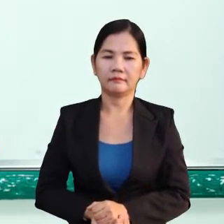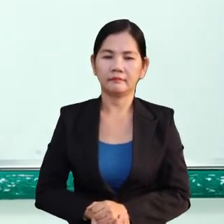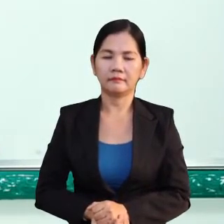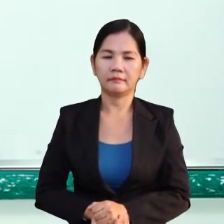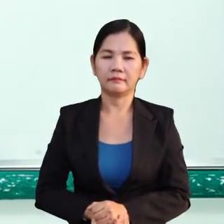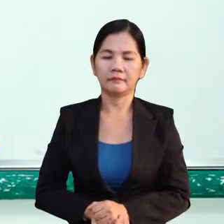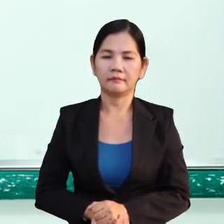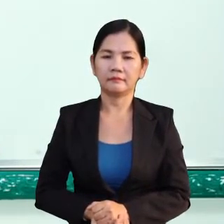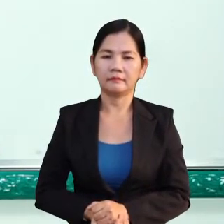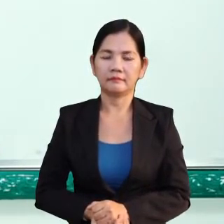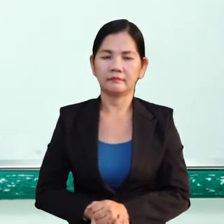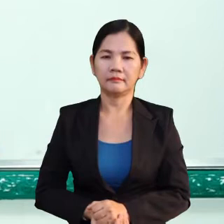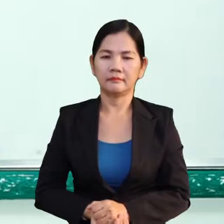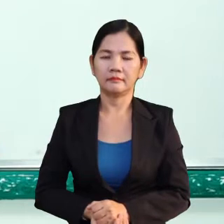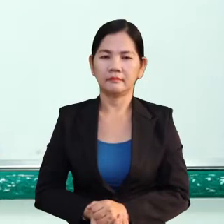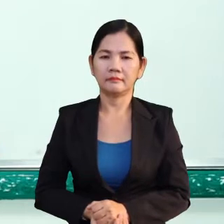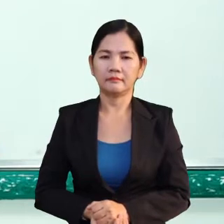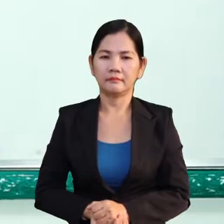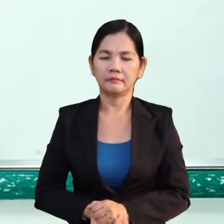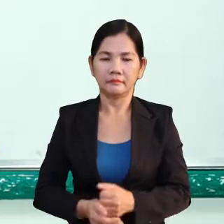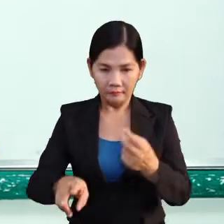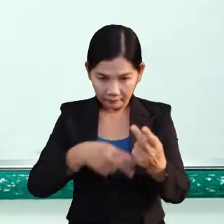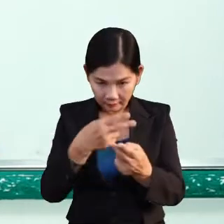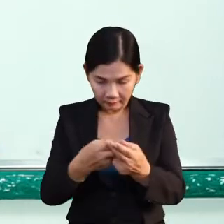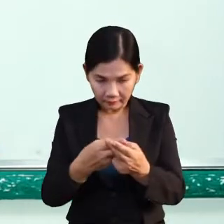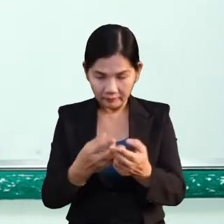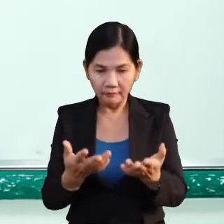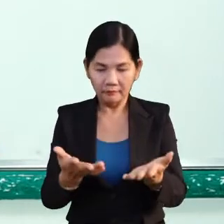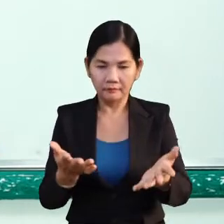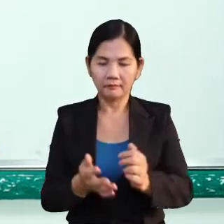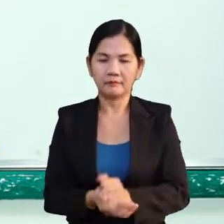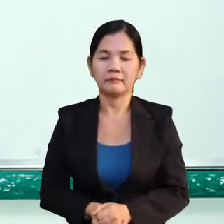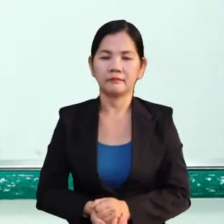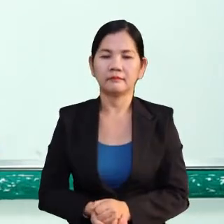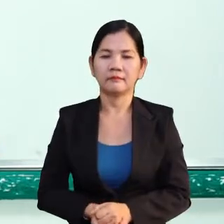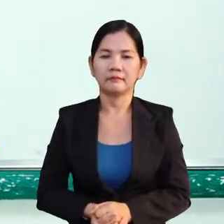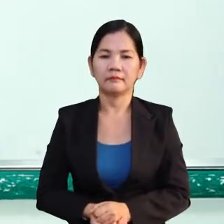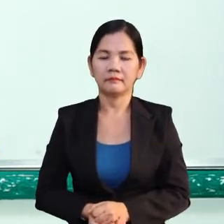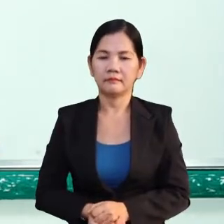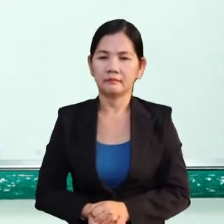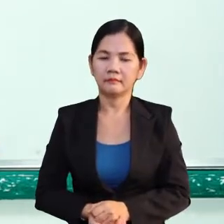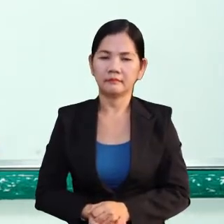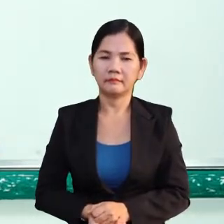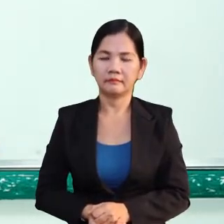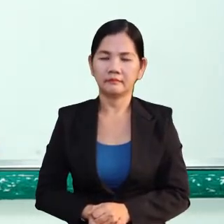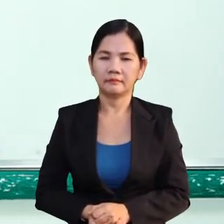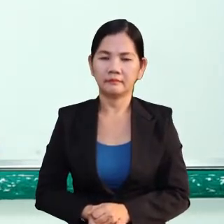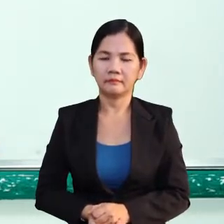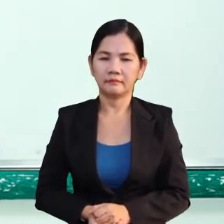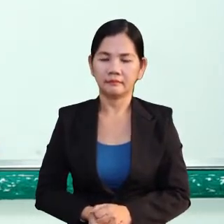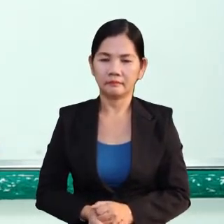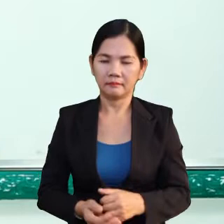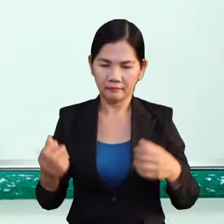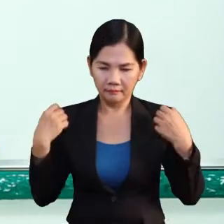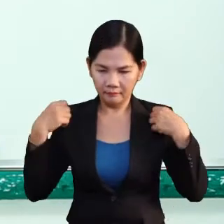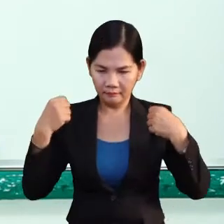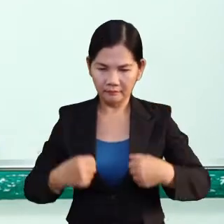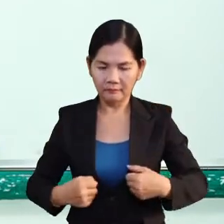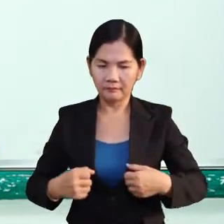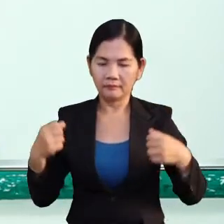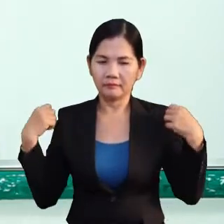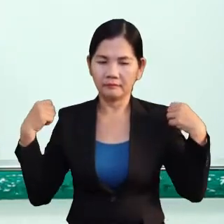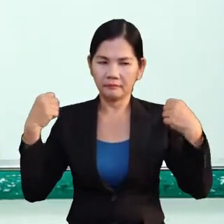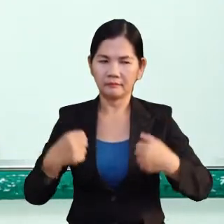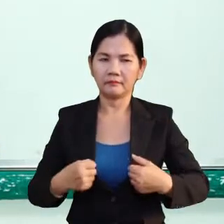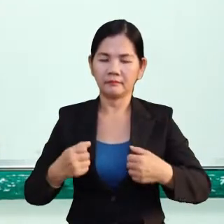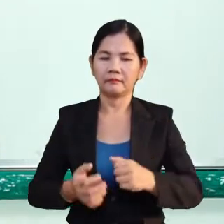ចាកូនមានចម្លើយអីផ្សេងទៀតអត់ចាស្លៀកពាក់កូនណាចាអញ្ចឹង